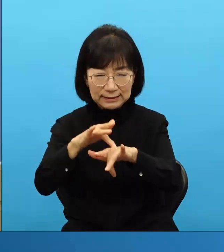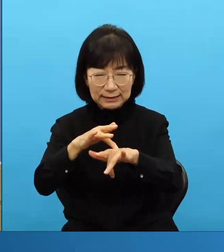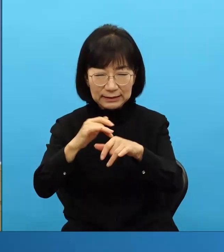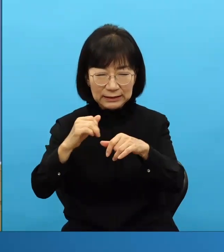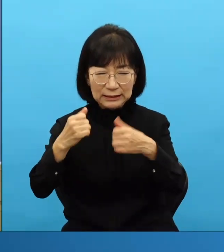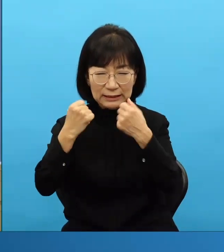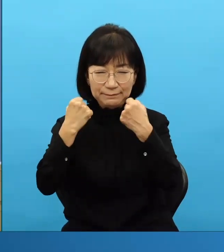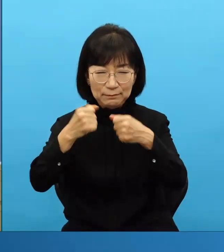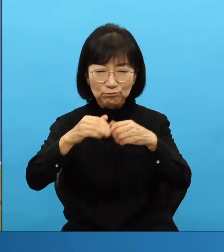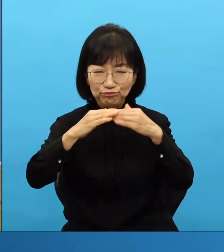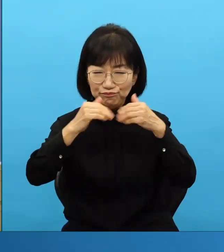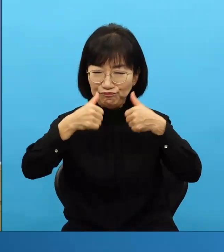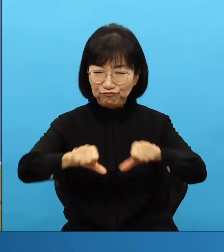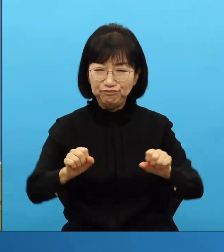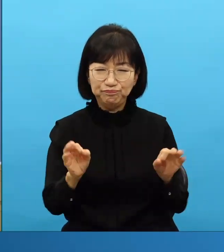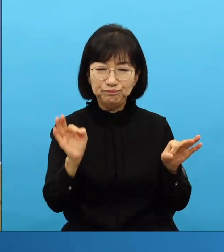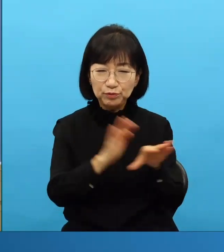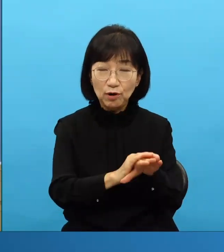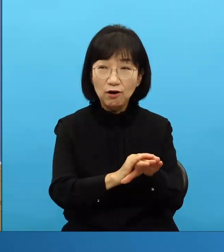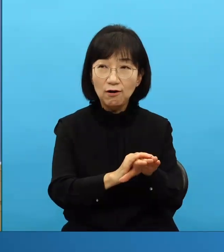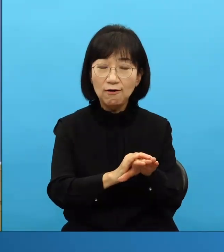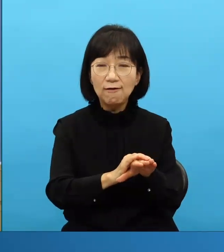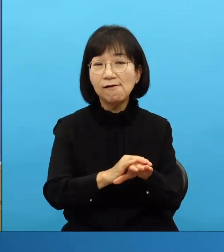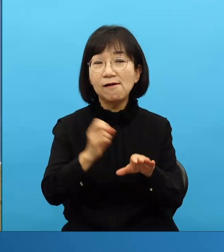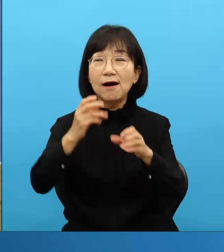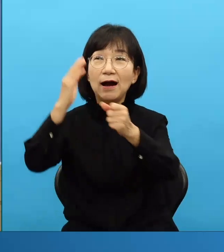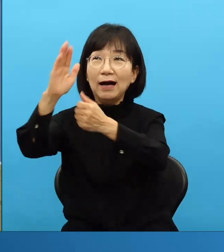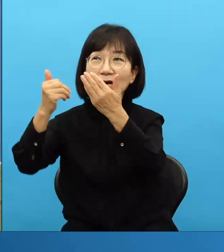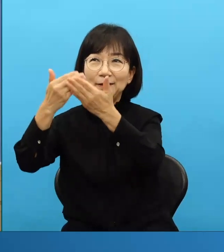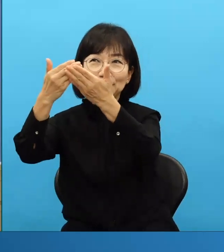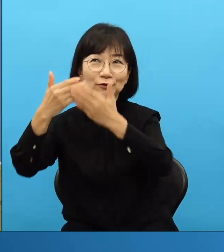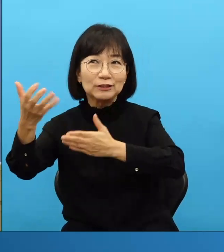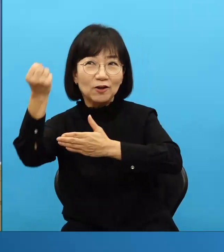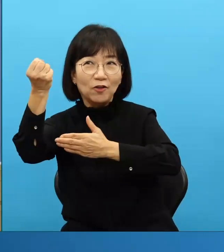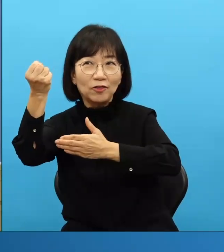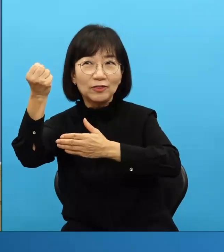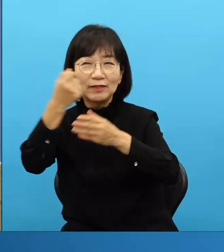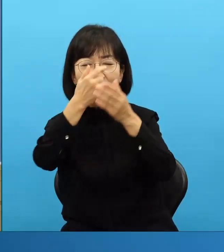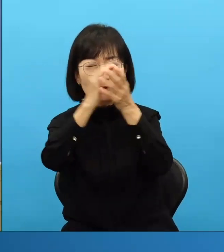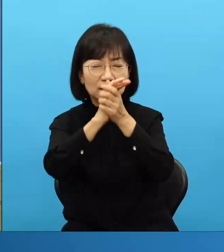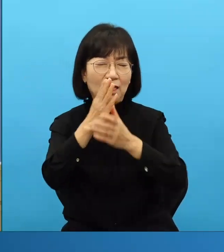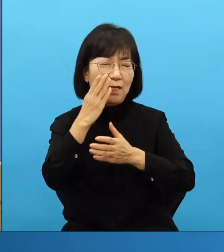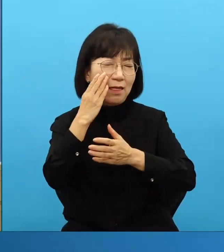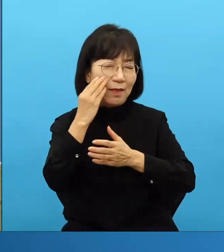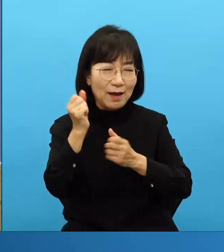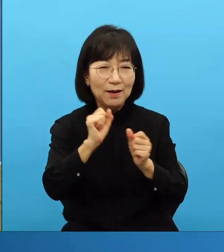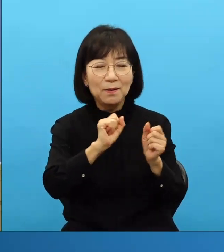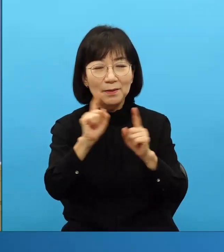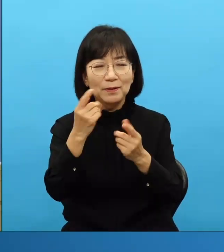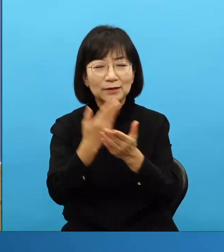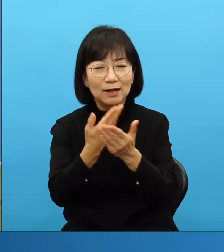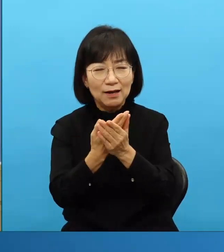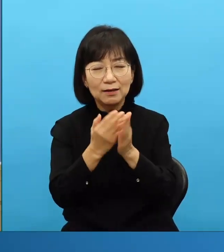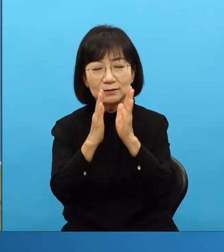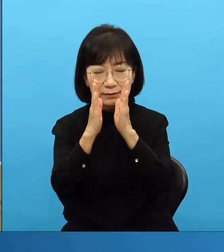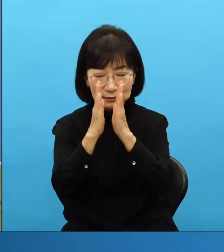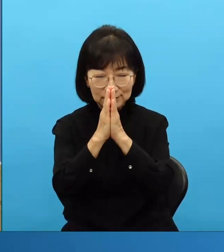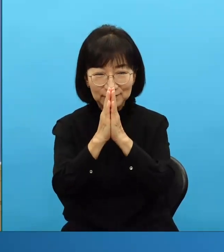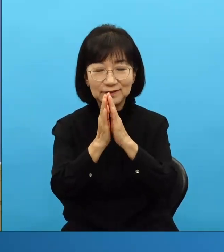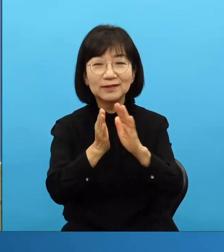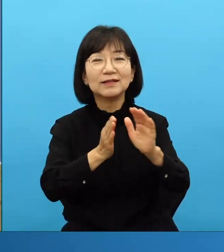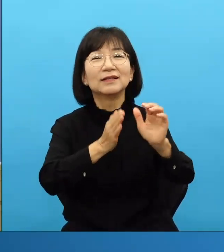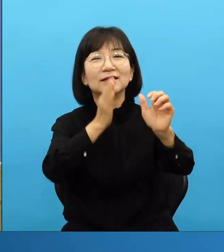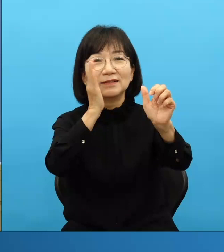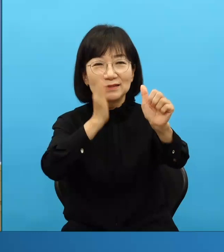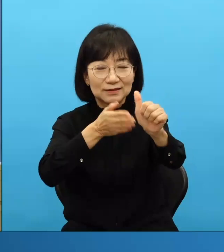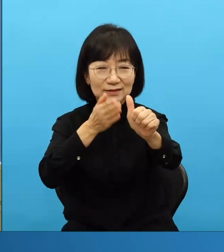주신 것을 누릴 수 있는 기도 회복하는 축복의 시간 되기를 바랍니다. May this be the time where all the partisans of darkness break down, and